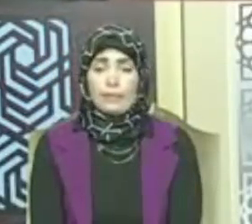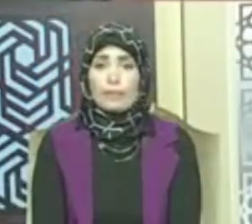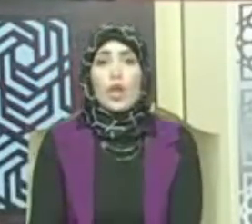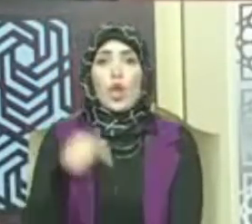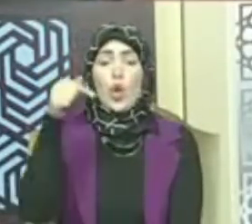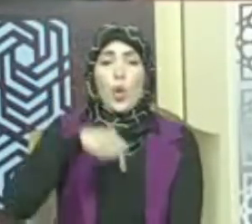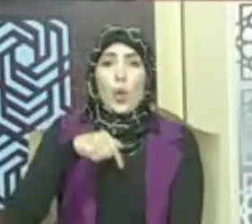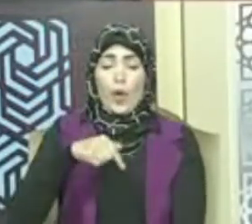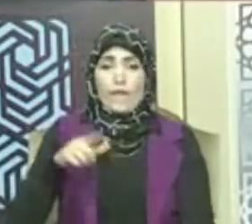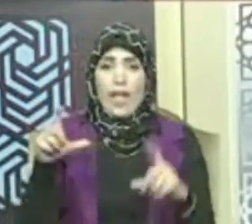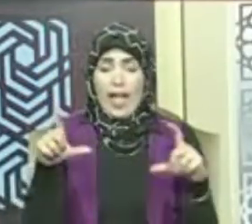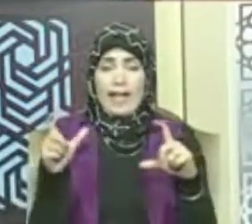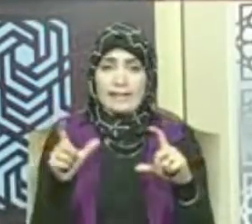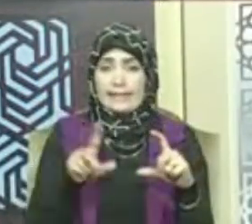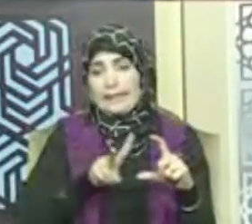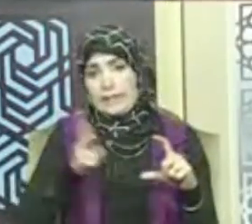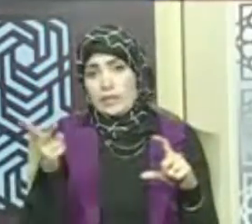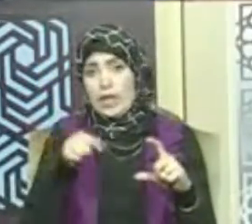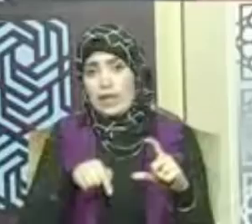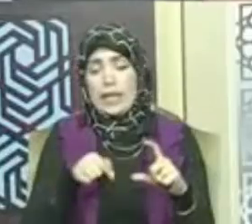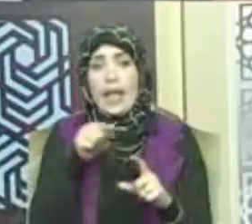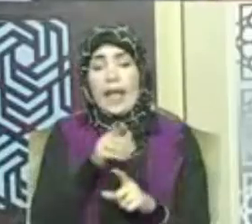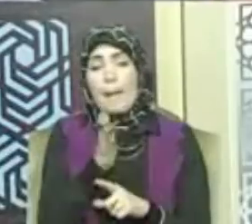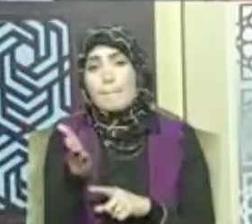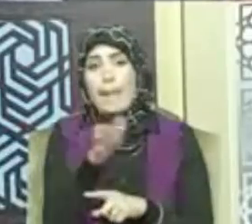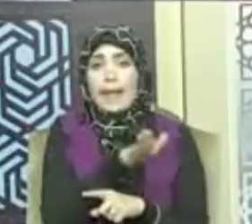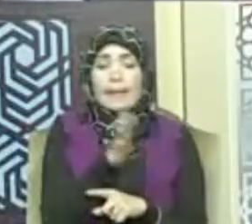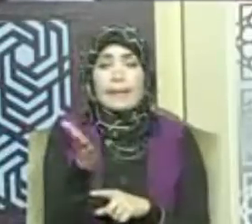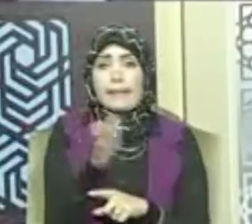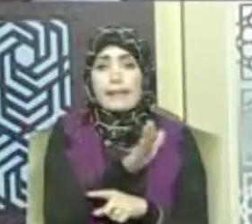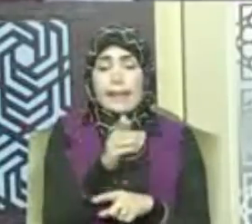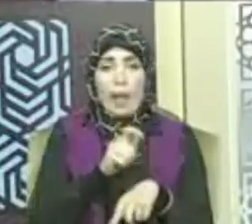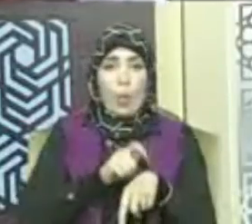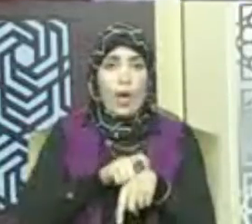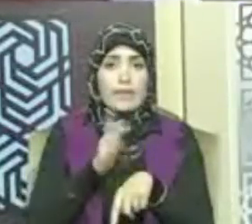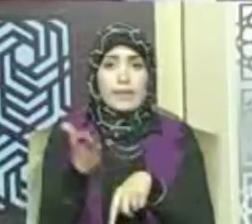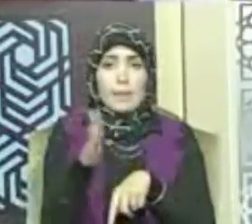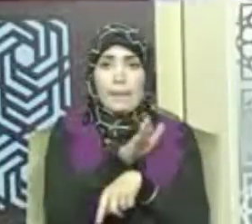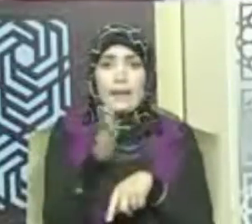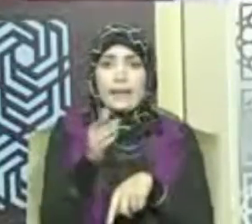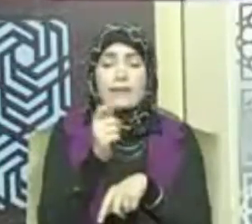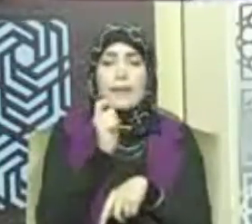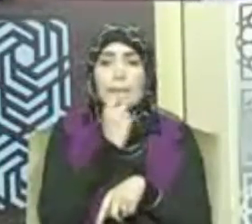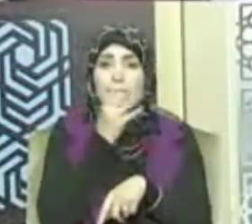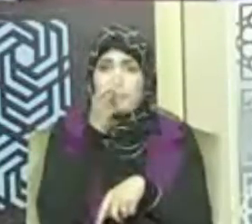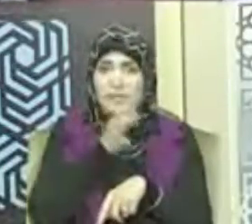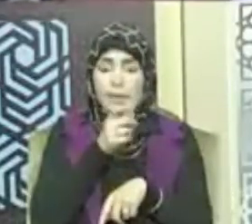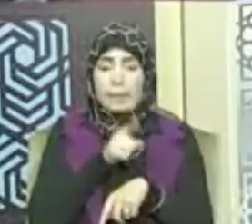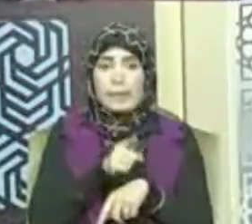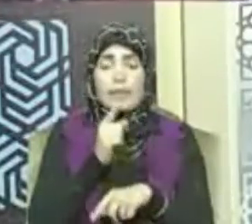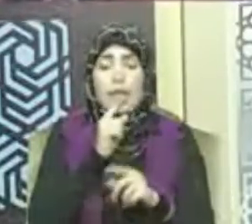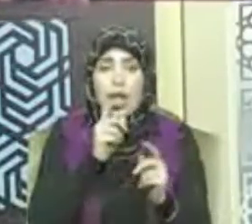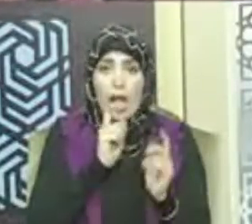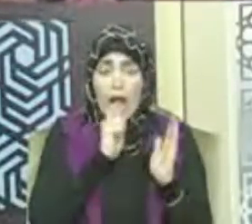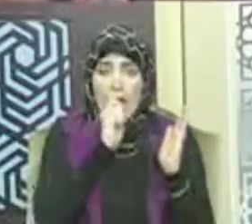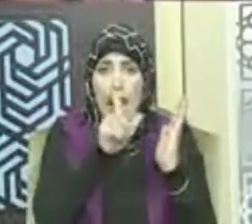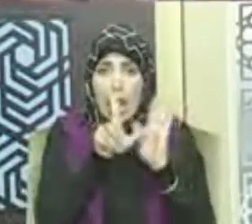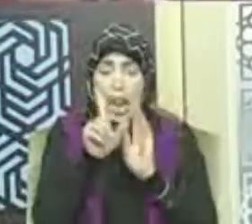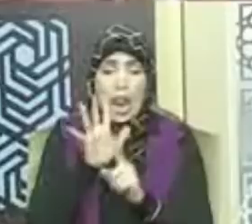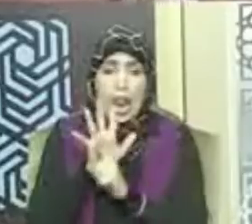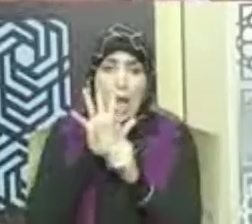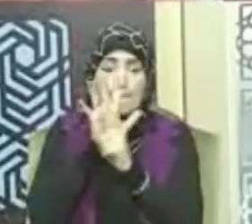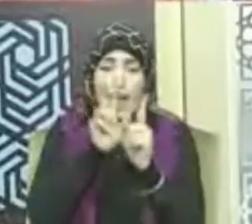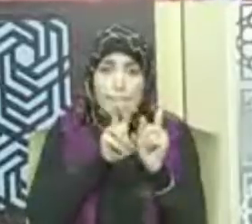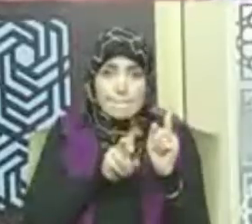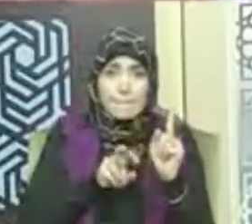وفي رواية: هي ما بين صعود الإمام المنبر وإقامة